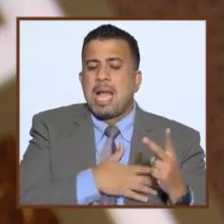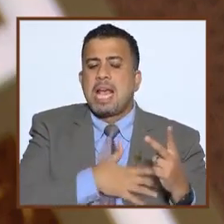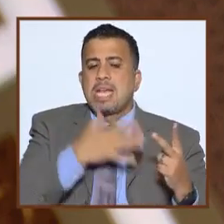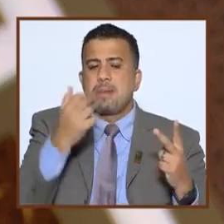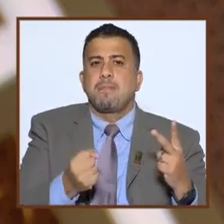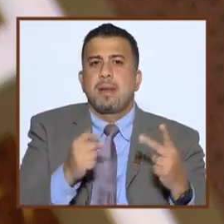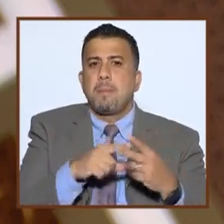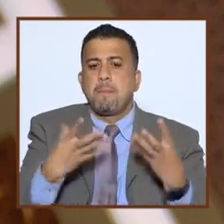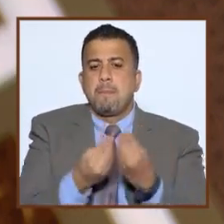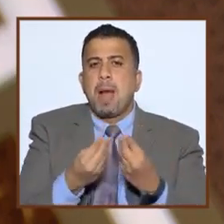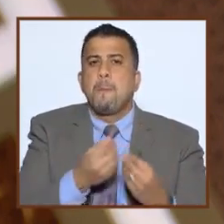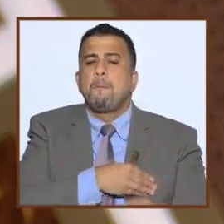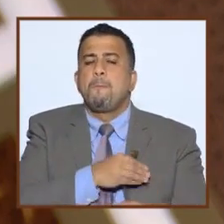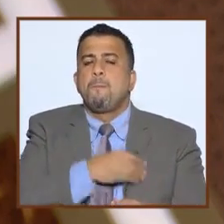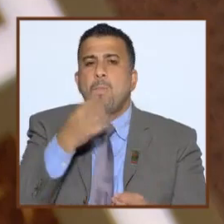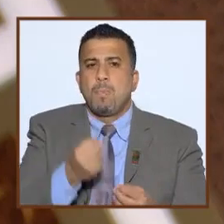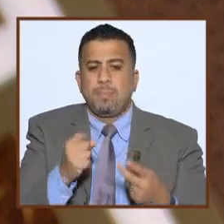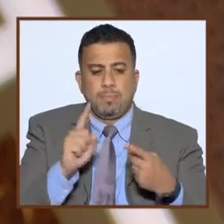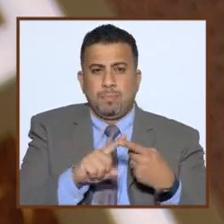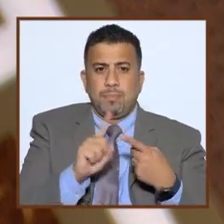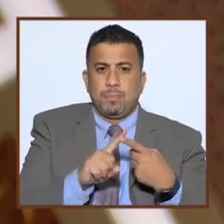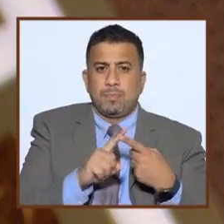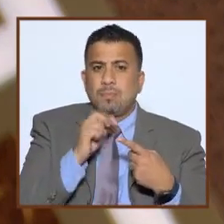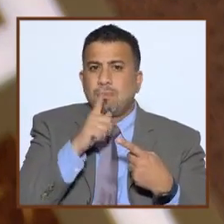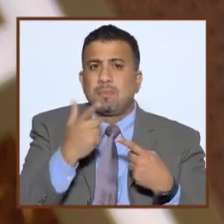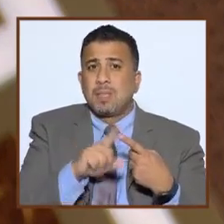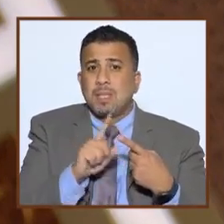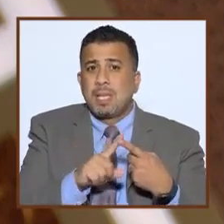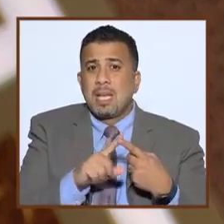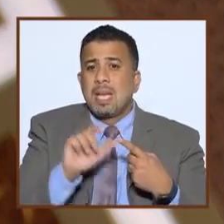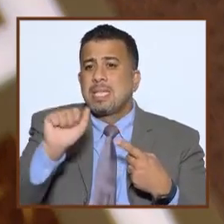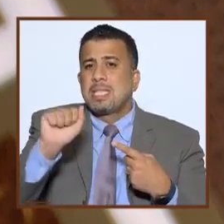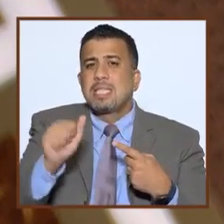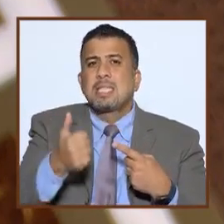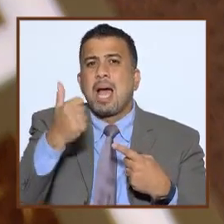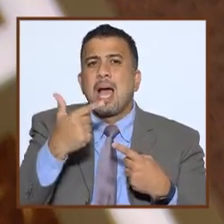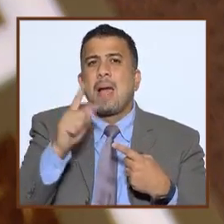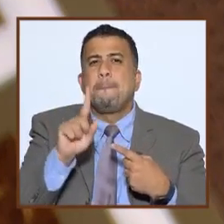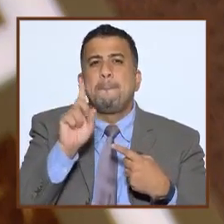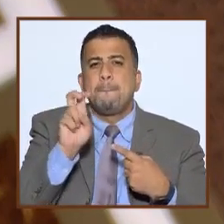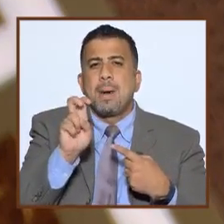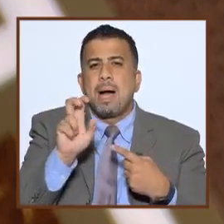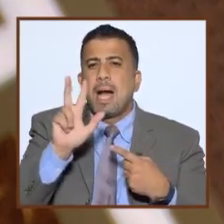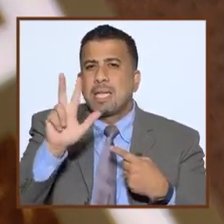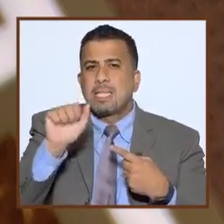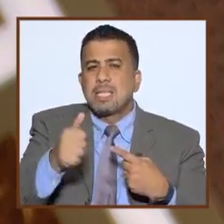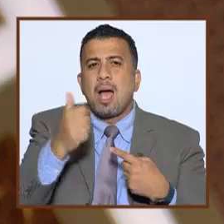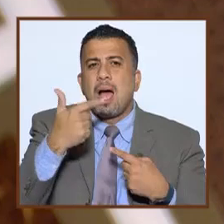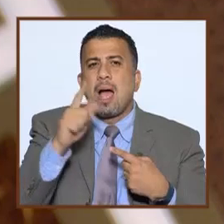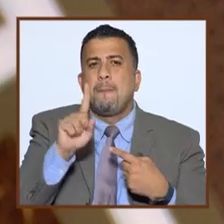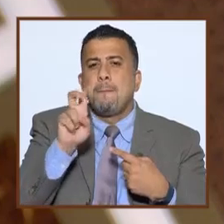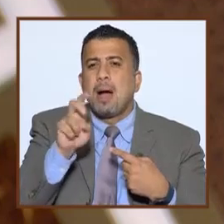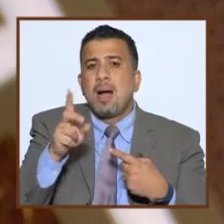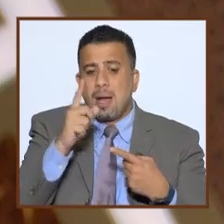ذكرهم الله مع المؤمنين النوع الثاني لا عبده الهياكل اللي كانوا على عهد ابراهيم الصابعه هؤلاء